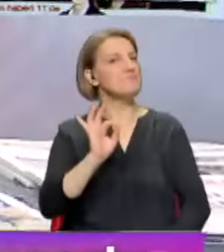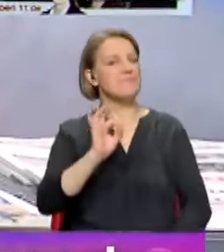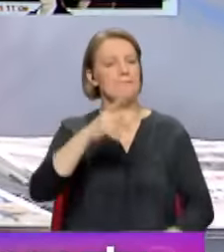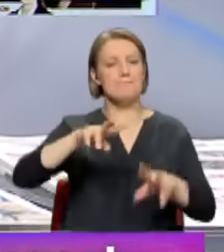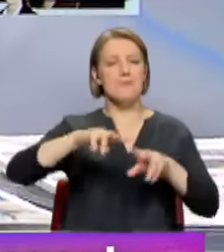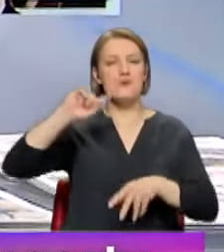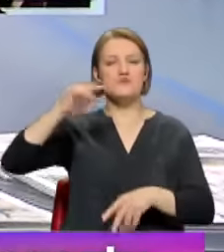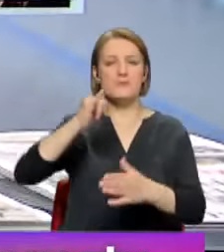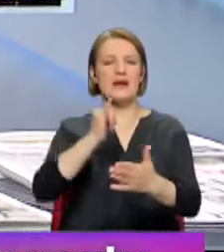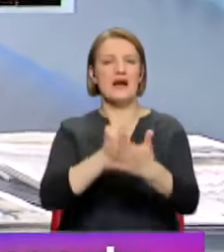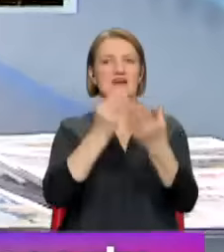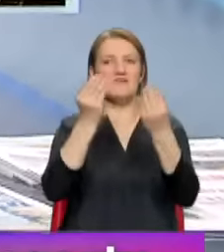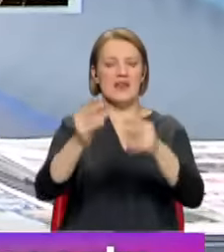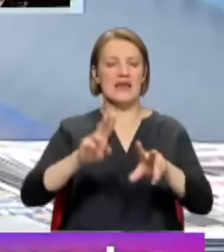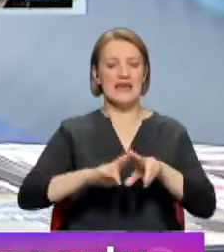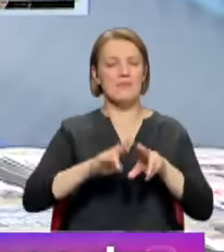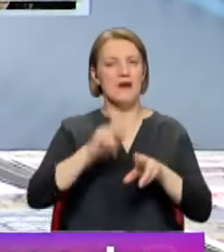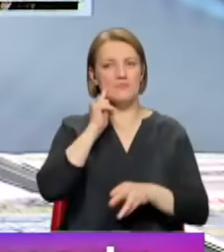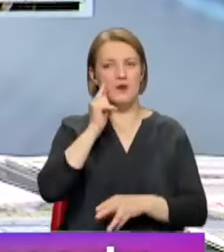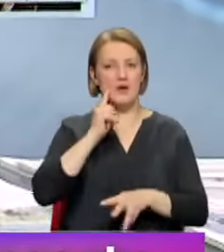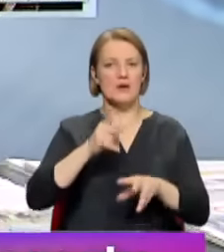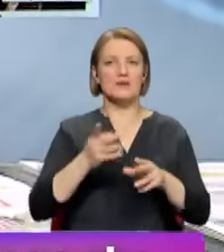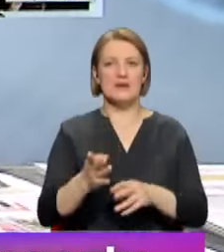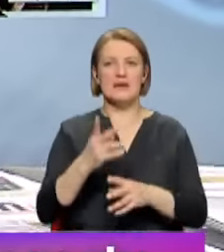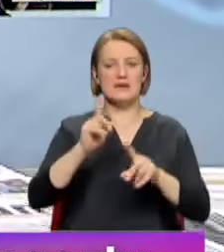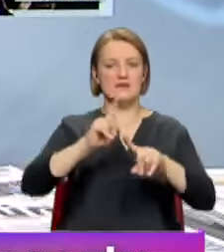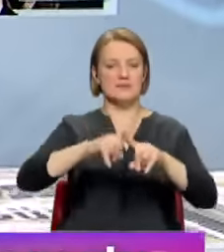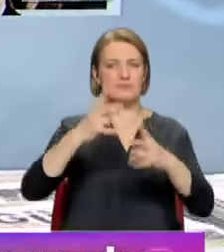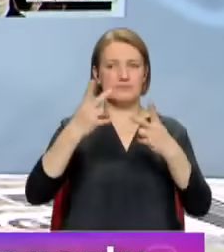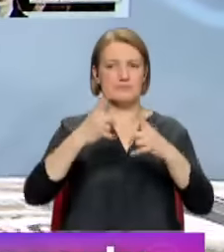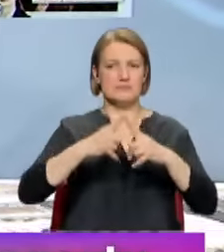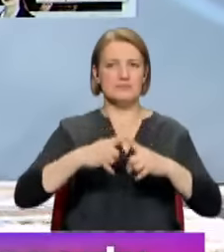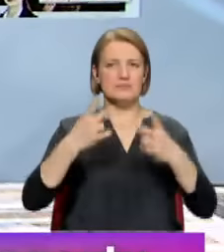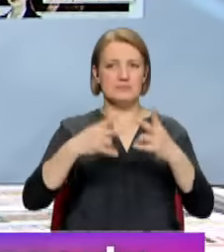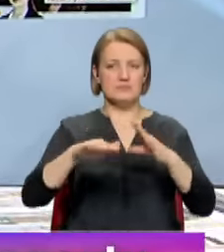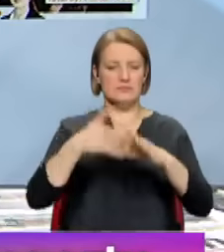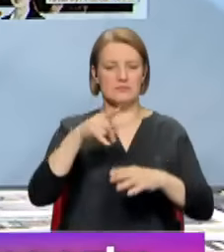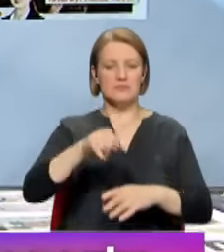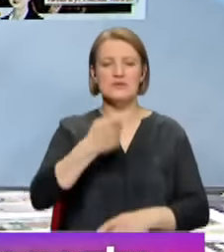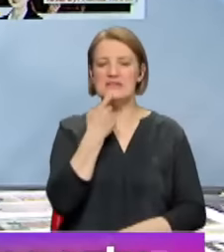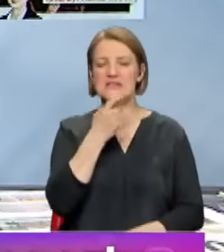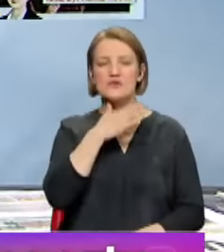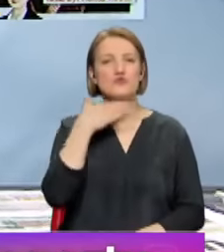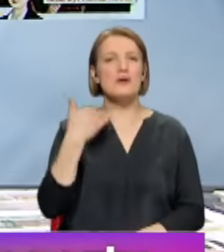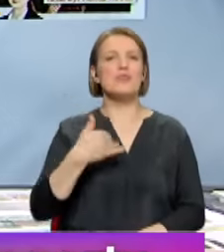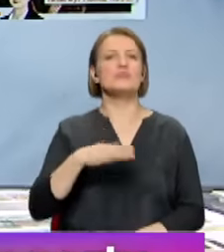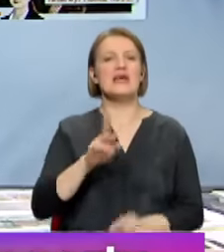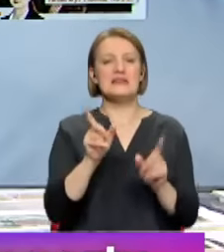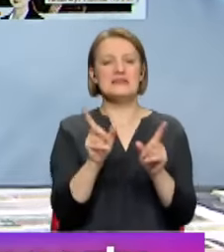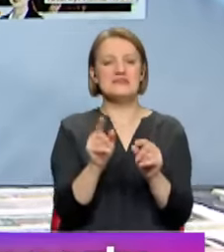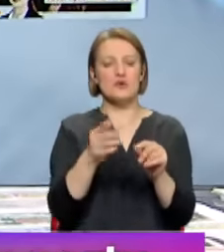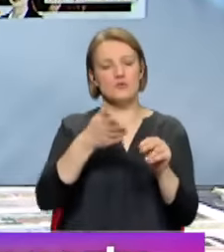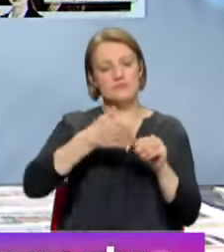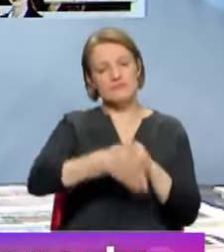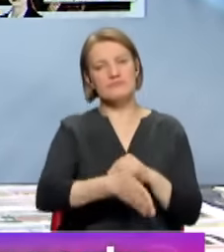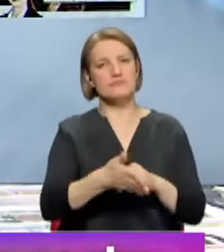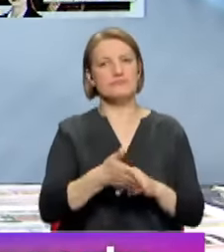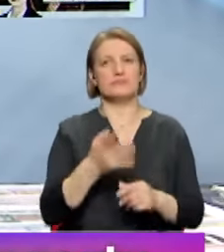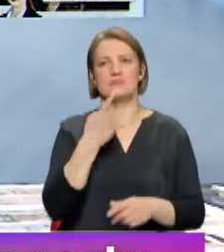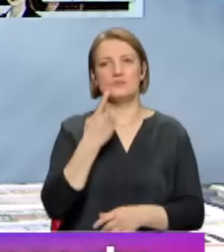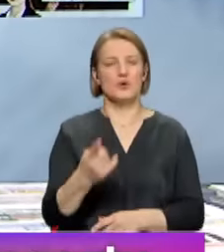bir karne veriyor. Bu arada Kemal Bey, Kemal Altıntaş da X'ten göndermiş. Bu yıl kurban değil ıstakoz keseceğiz hamdolsun